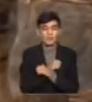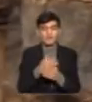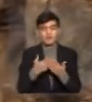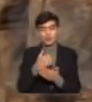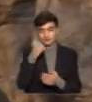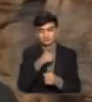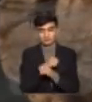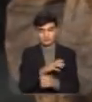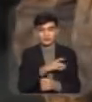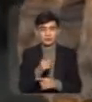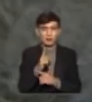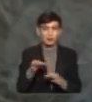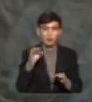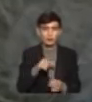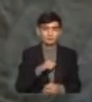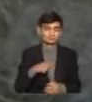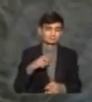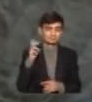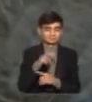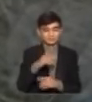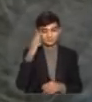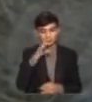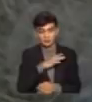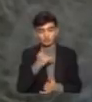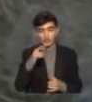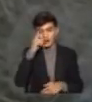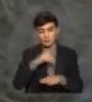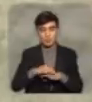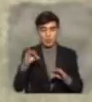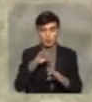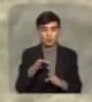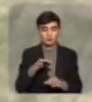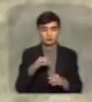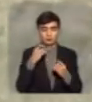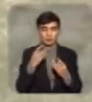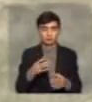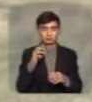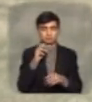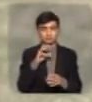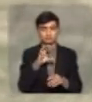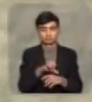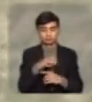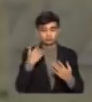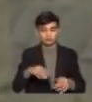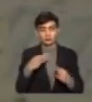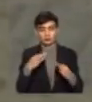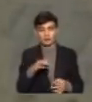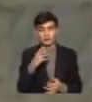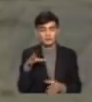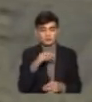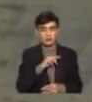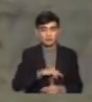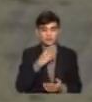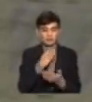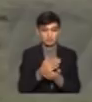шығып, өздері ауға түскен шенділер әзірге әкімшілік жауапкершілікпен ғана құтылуда. Қазір бәрі өз қызметтерінде жүр. Алайда